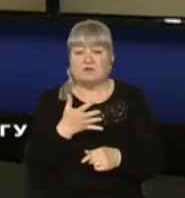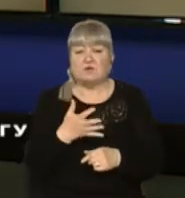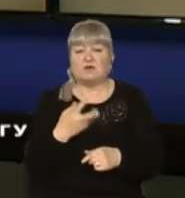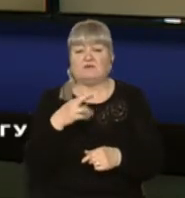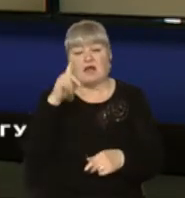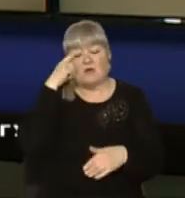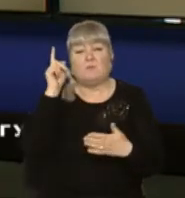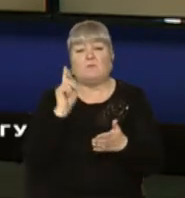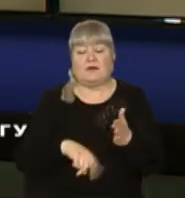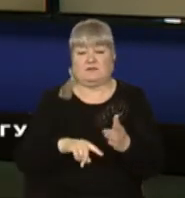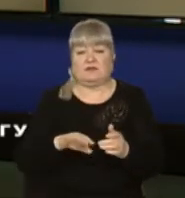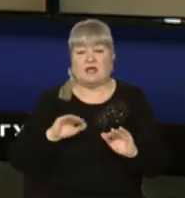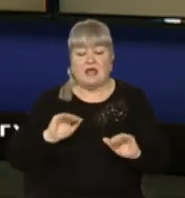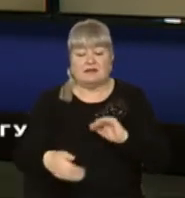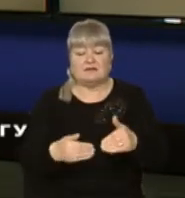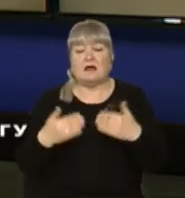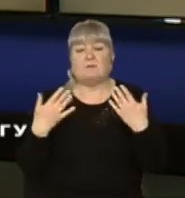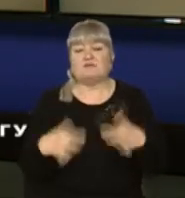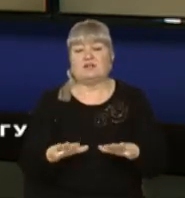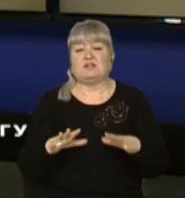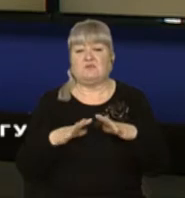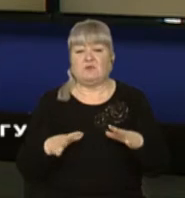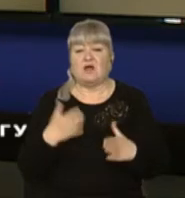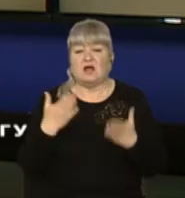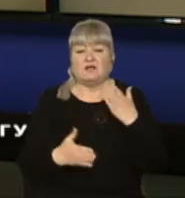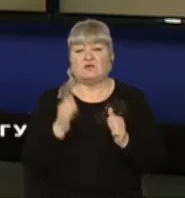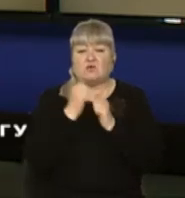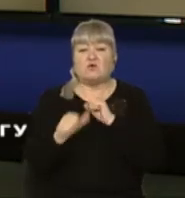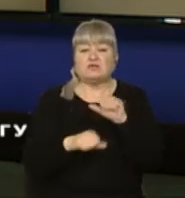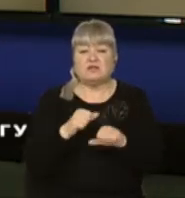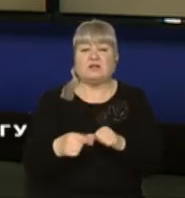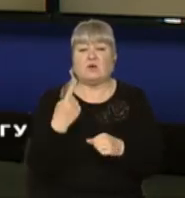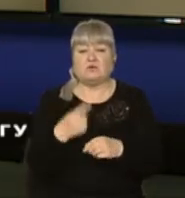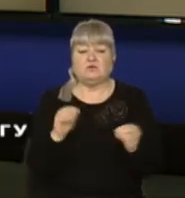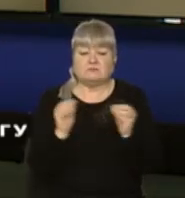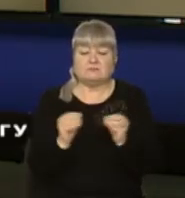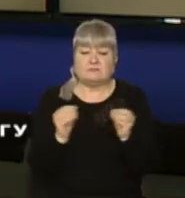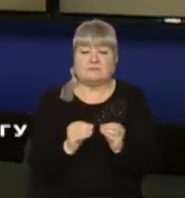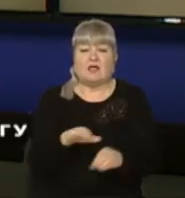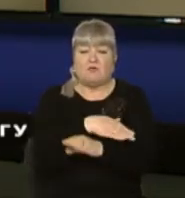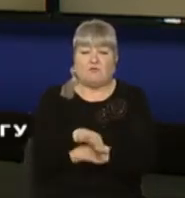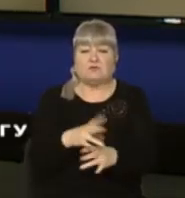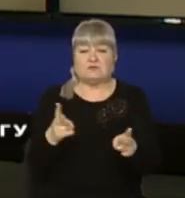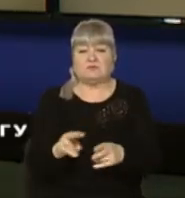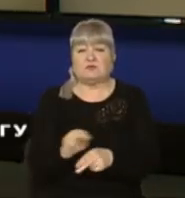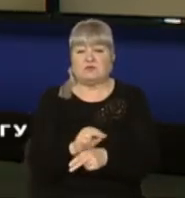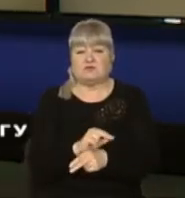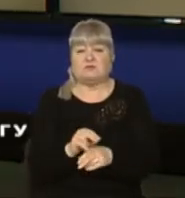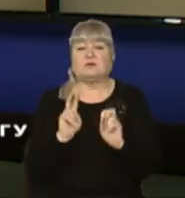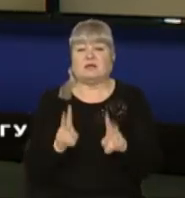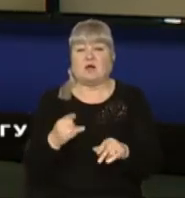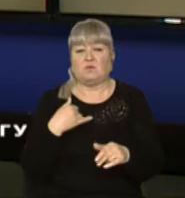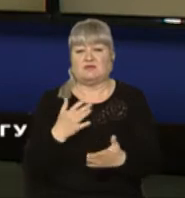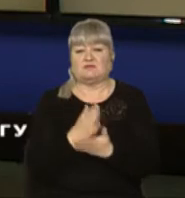100%, ям уже би не було. А не так, щоб кожен рік одну й та саму вулицю потрібно було ремонтувати. От як в нас відбувається в